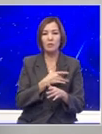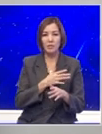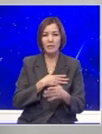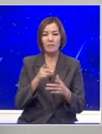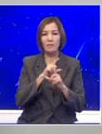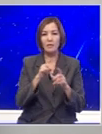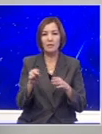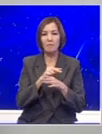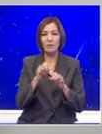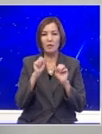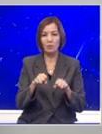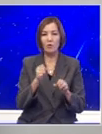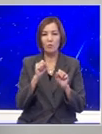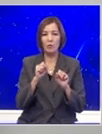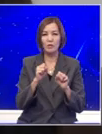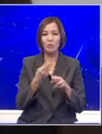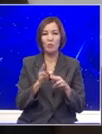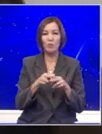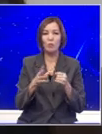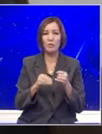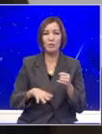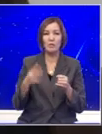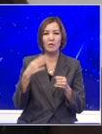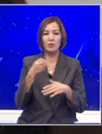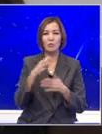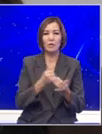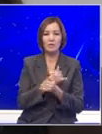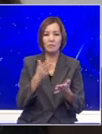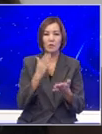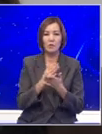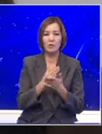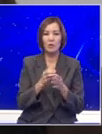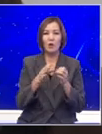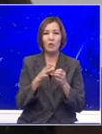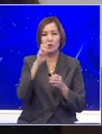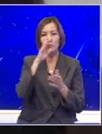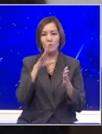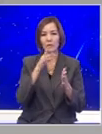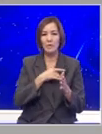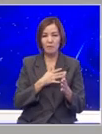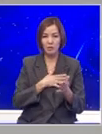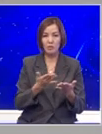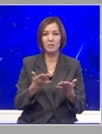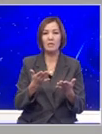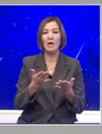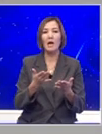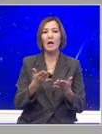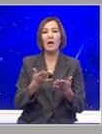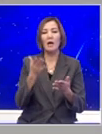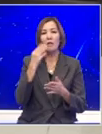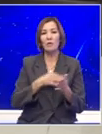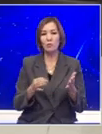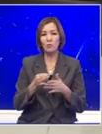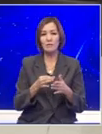емдей алатынын да жеткізді. Бұл тұрғыда өңірде 40 орталық қызмет көрсетеді. Олардың 14-ті мемлекет меншігіне тиесілі. Айта